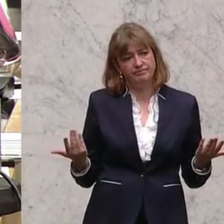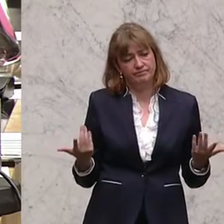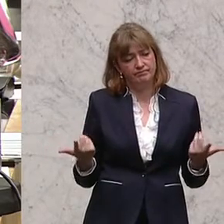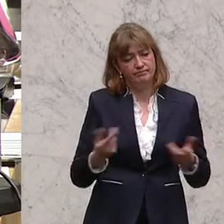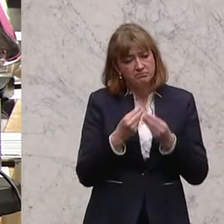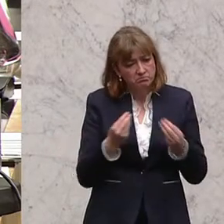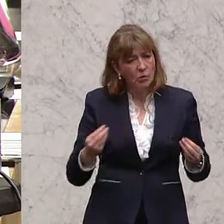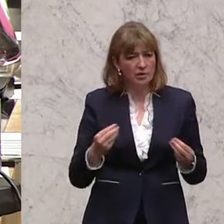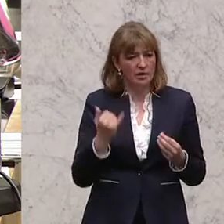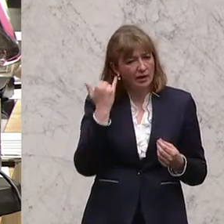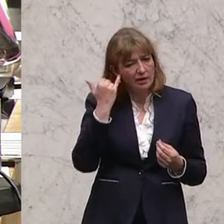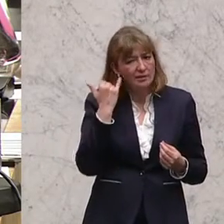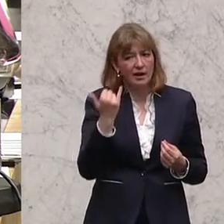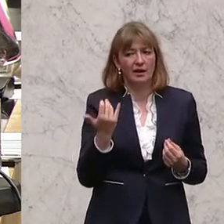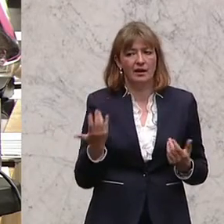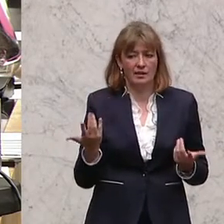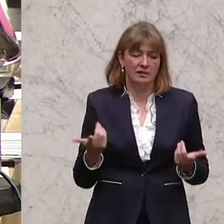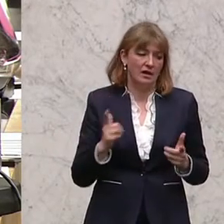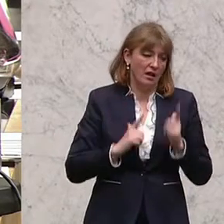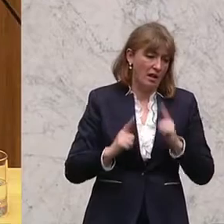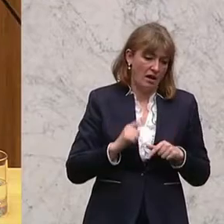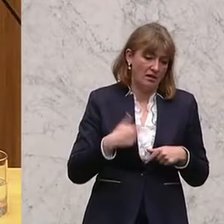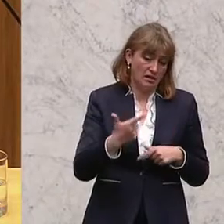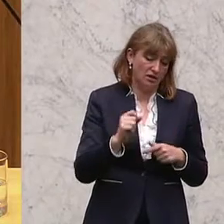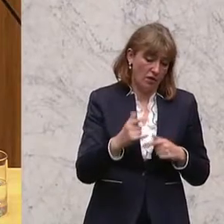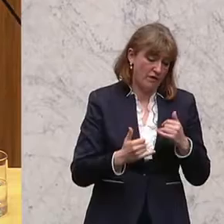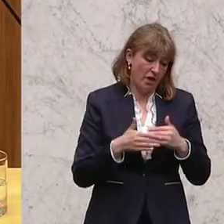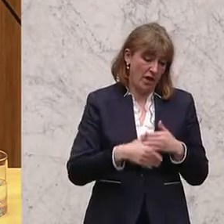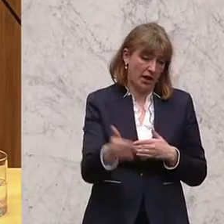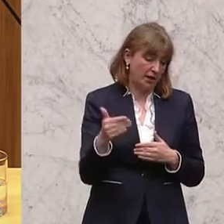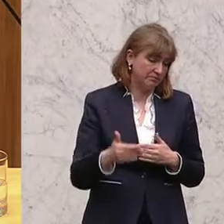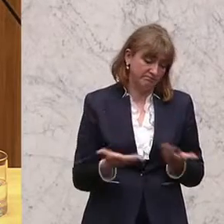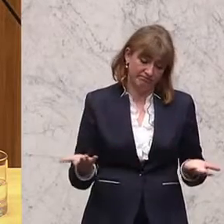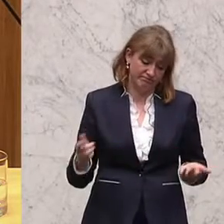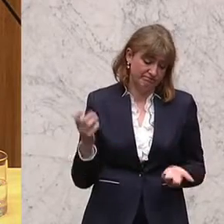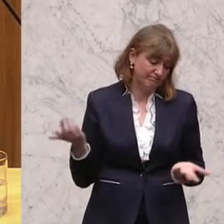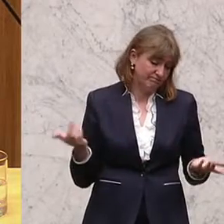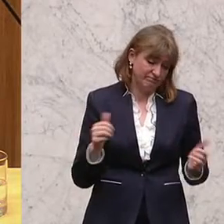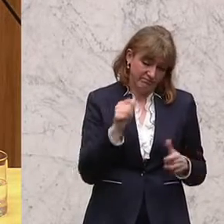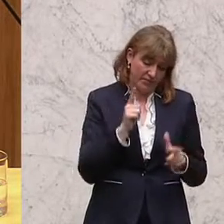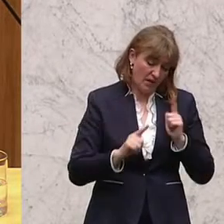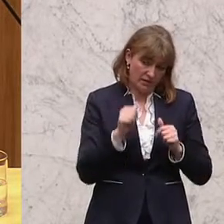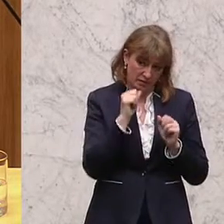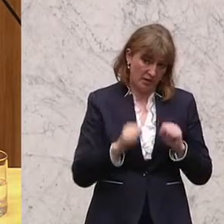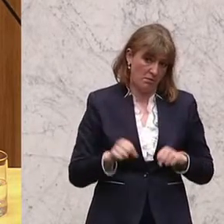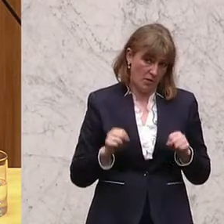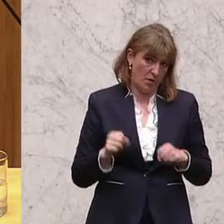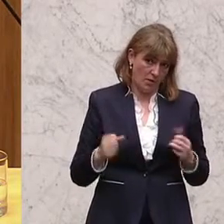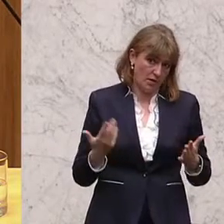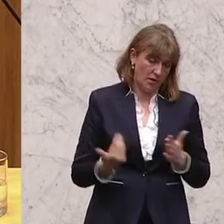moderne Ansätze, all das ist jetzt leider für die nächsten 12 Jahre einmal ja, nicht von vornherein möglich gewesen. Die